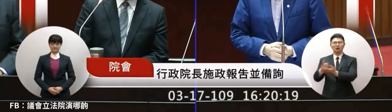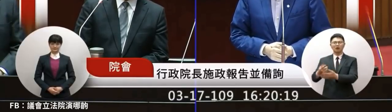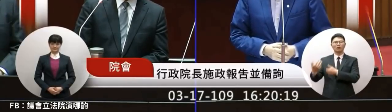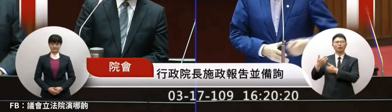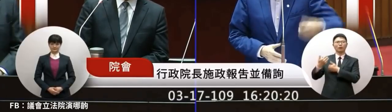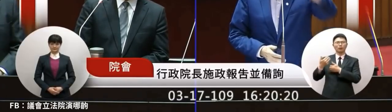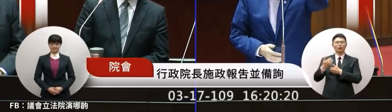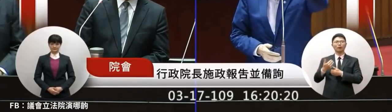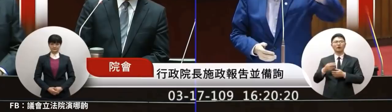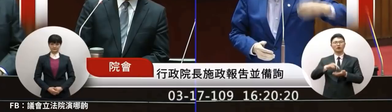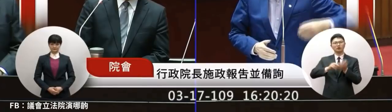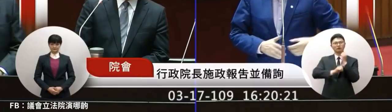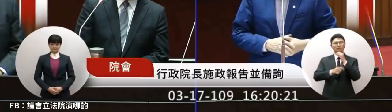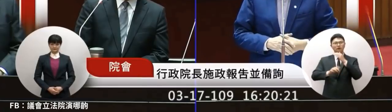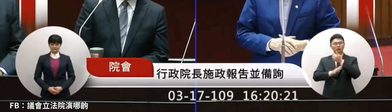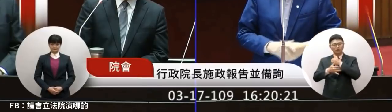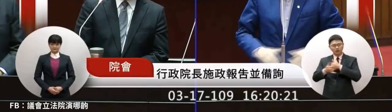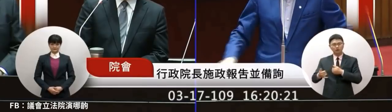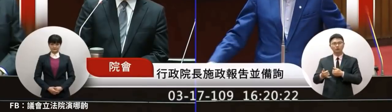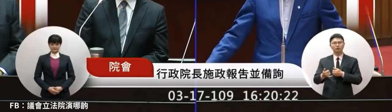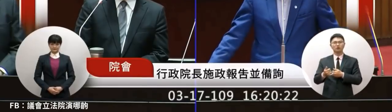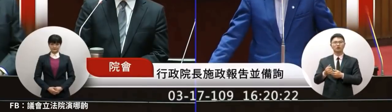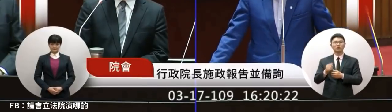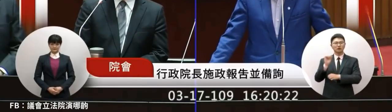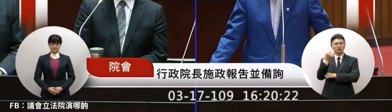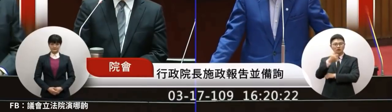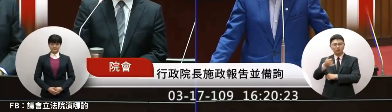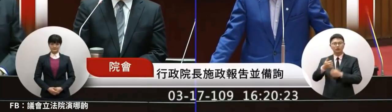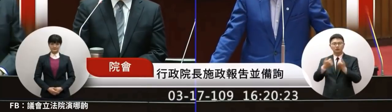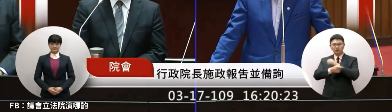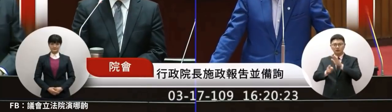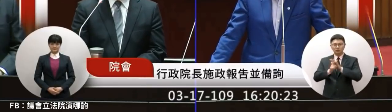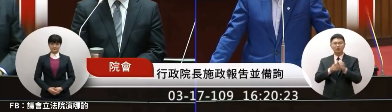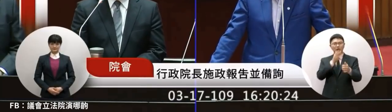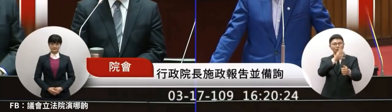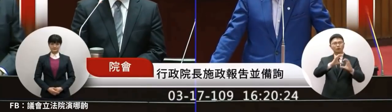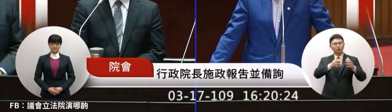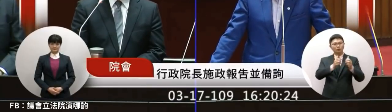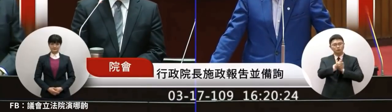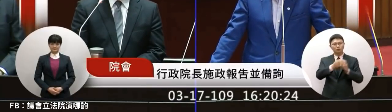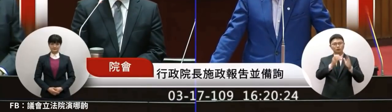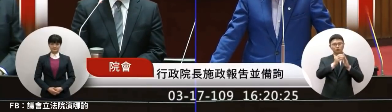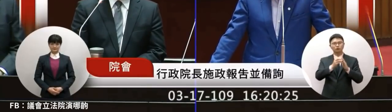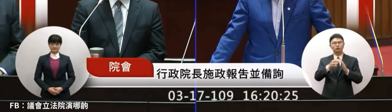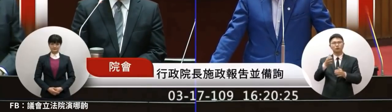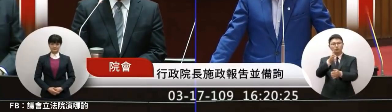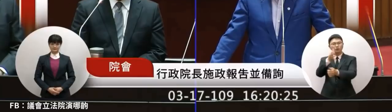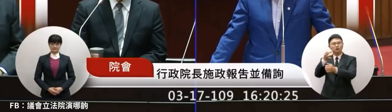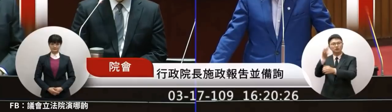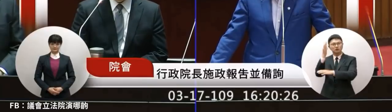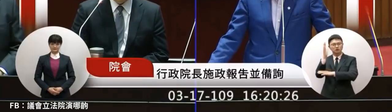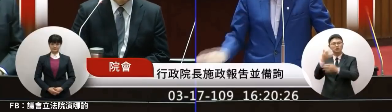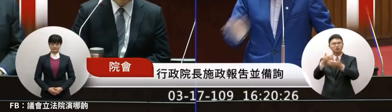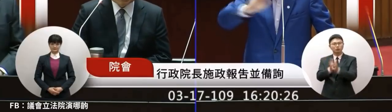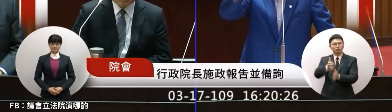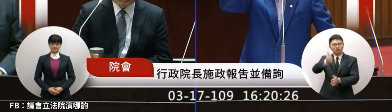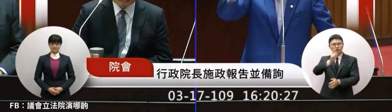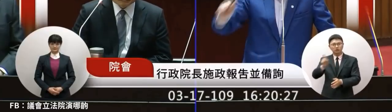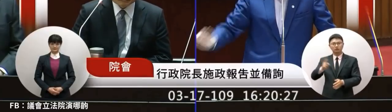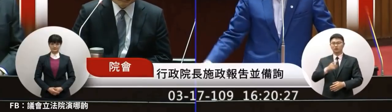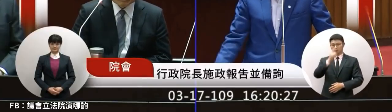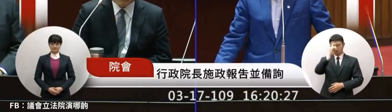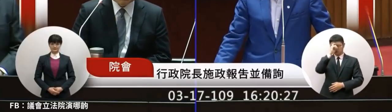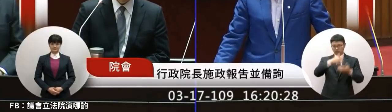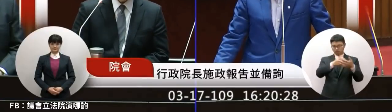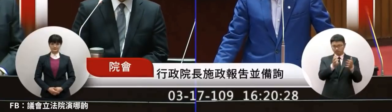委员、问民意代表，甚至打电话到各个国税局去，或者问财政部长。希望部长能够一次把